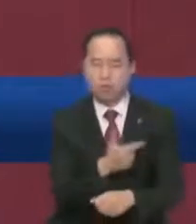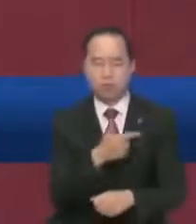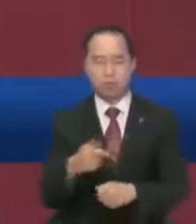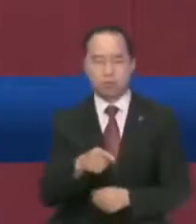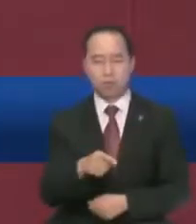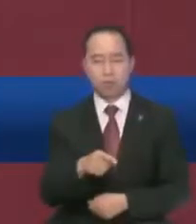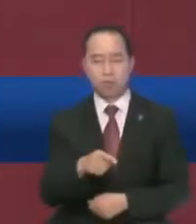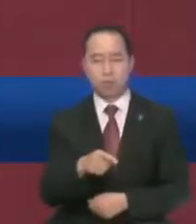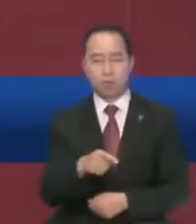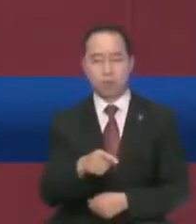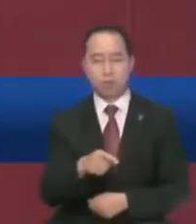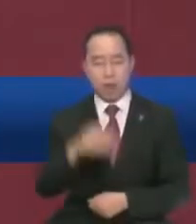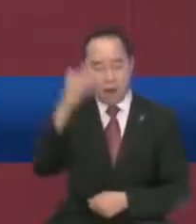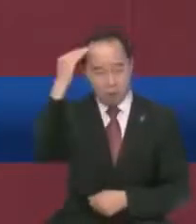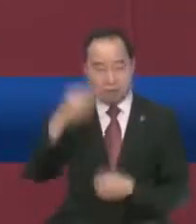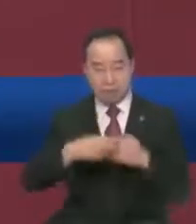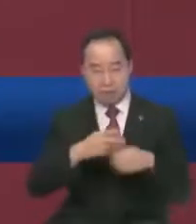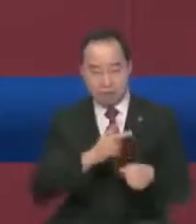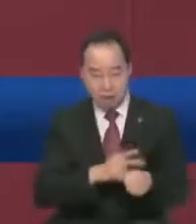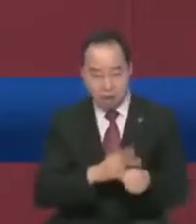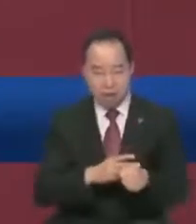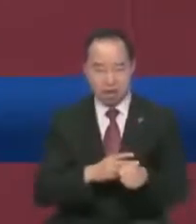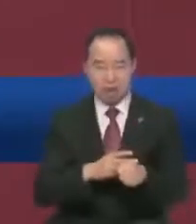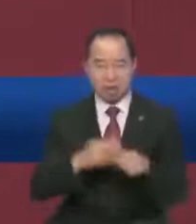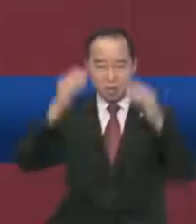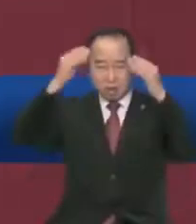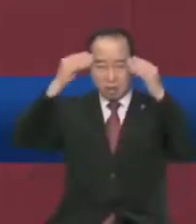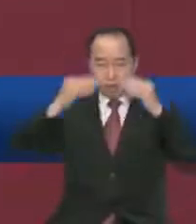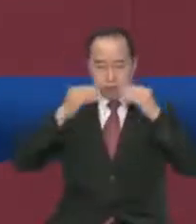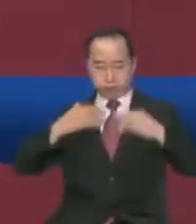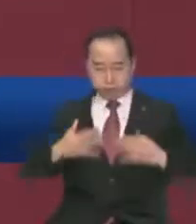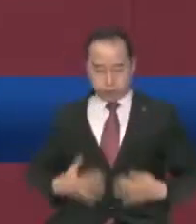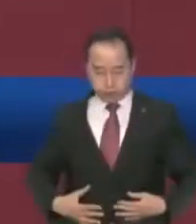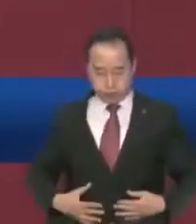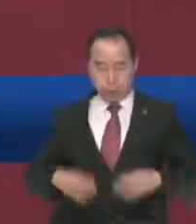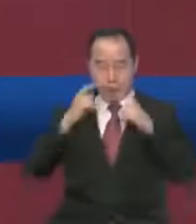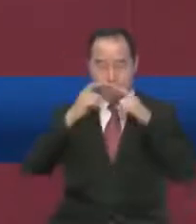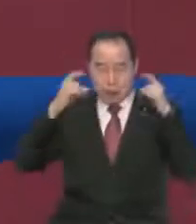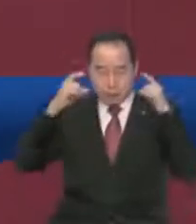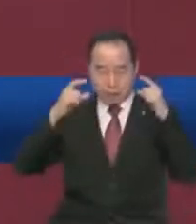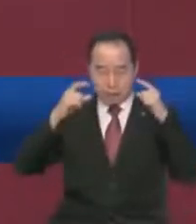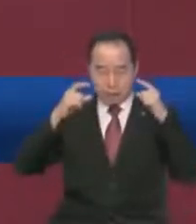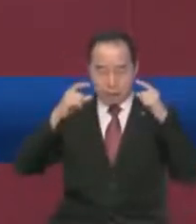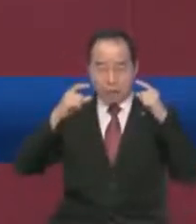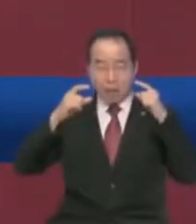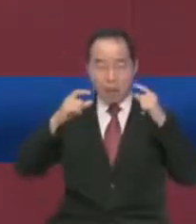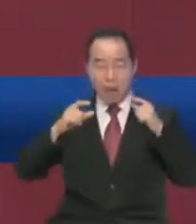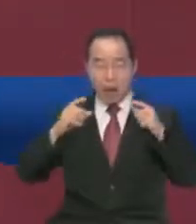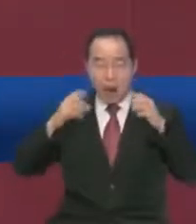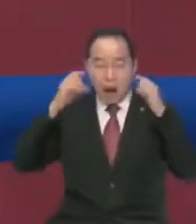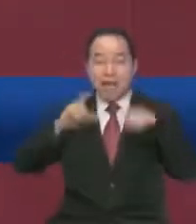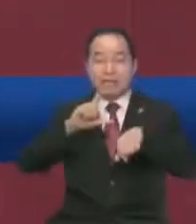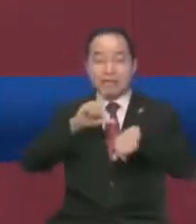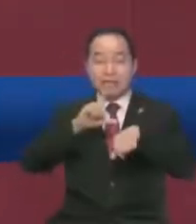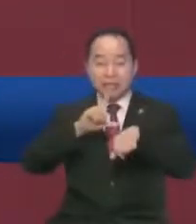한국 의료진의 방호복과 마스크 하루 착용 시간은 세계에서 가장 깁니다.